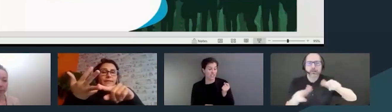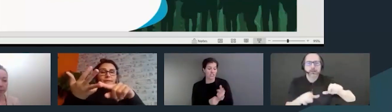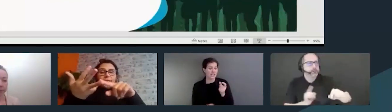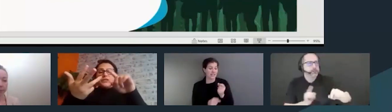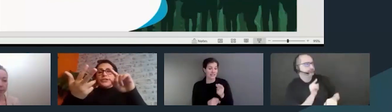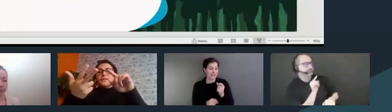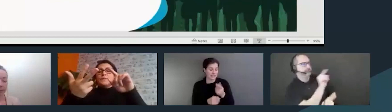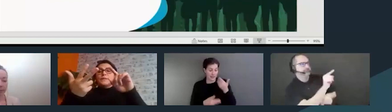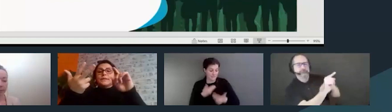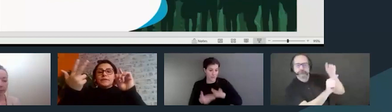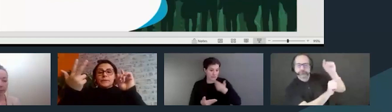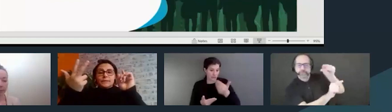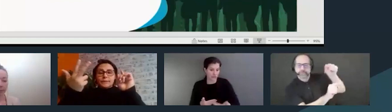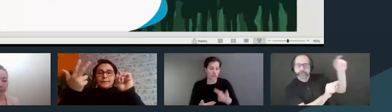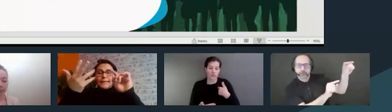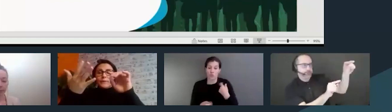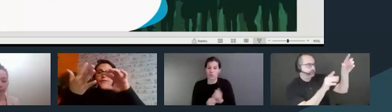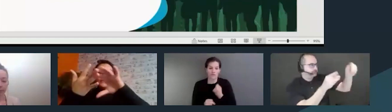d'éducation.